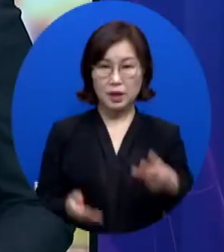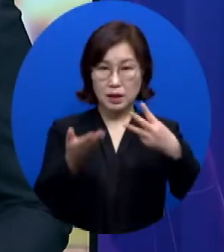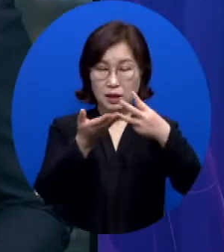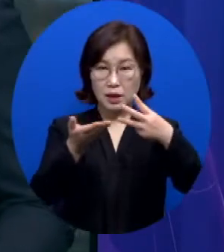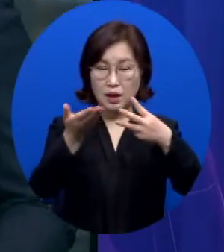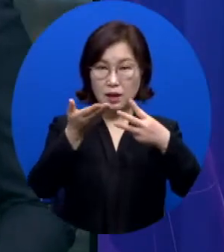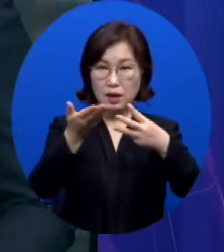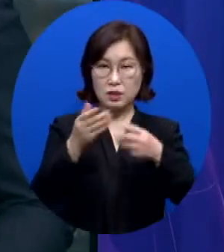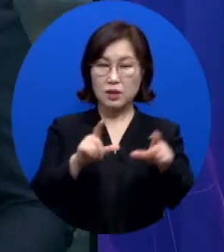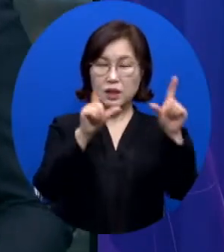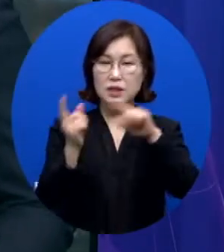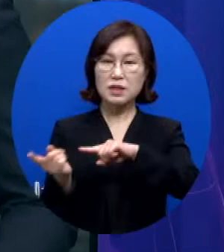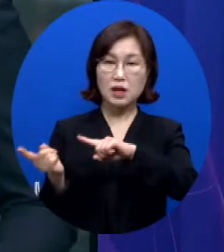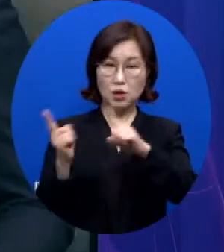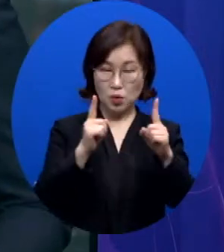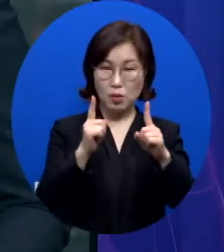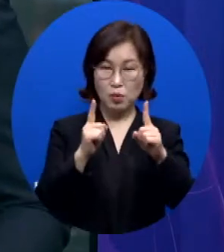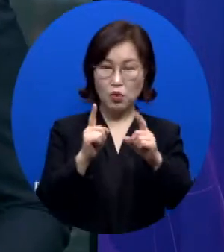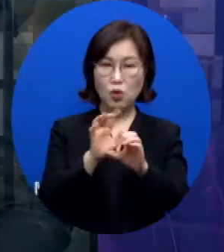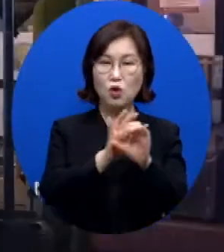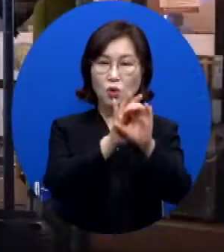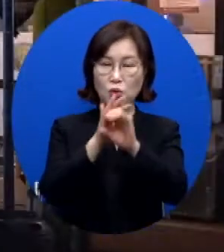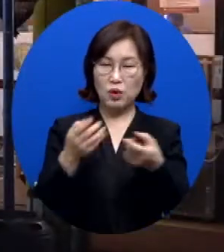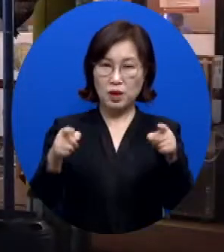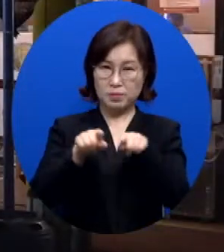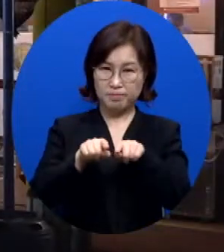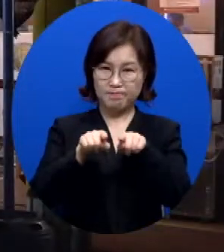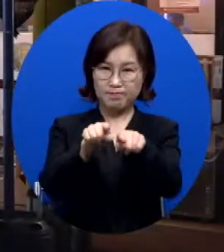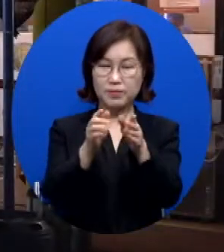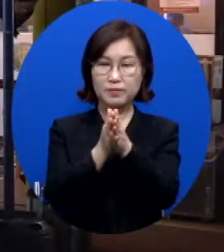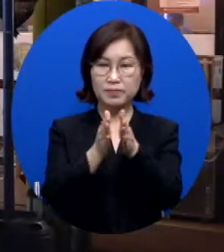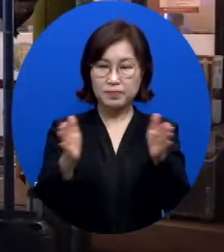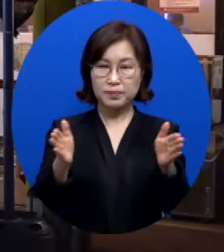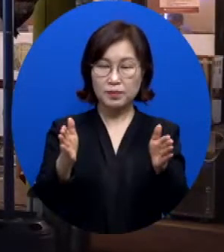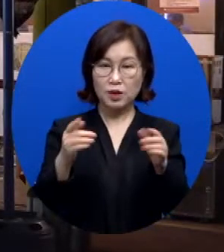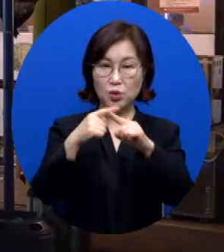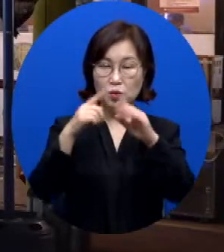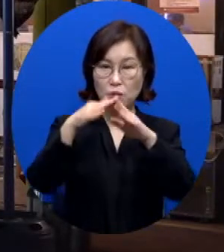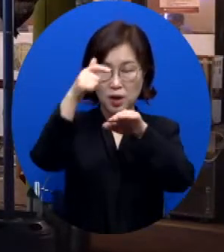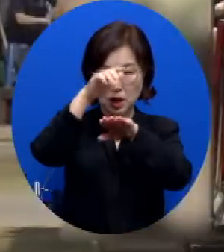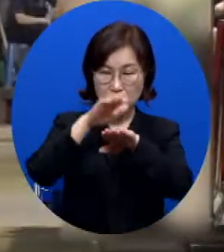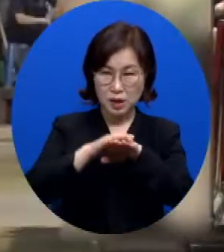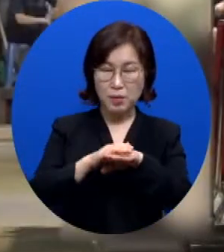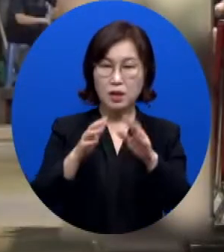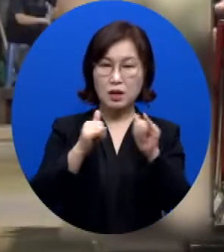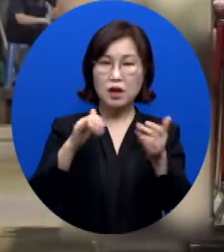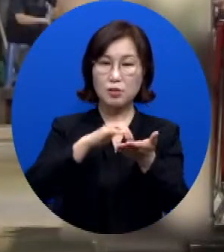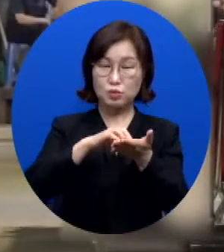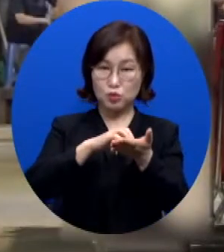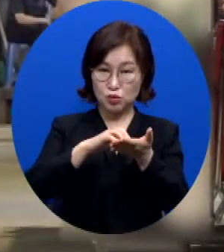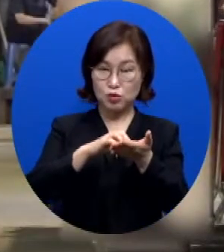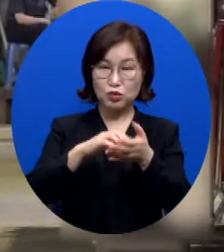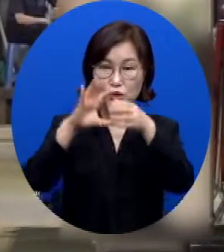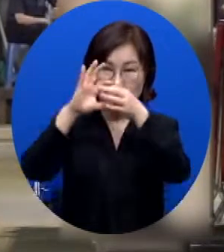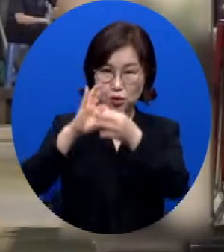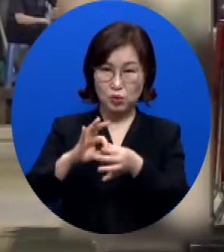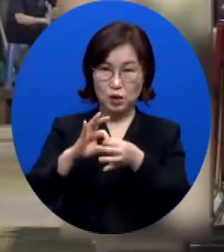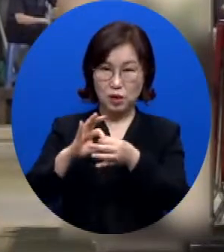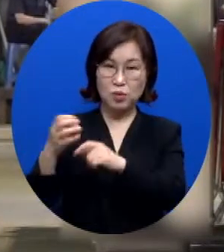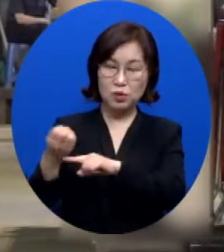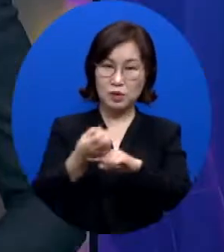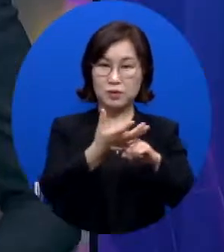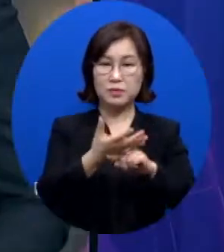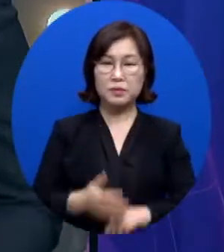단계적 일상 회복 위드 코로나가 시작됐습니다. 교회 예배 인원 제한도 완화됐는데요. 자세한 소식 다뤄보겠습니다.